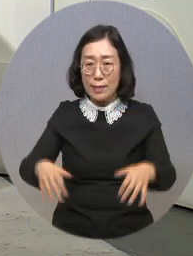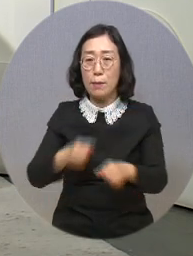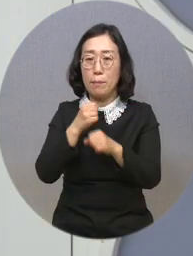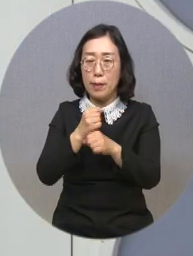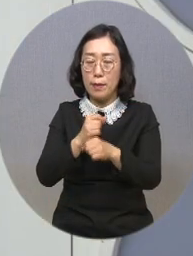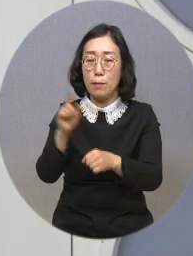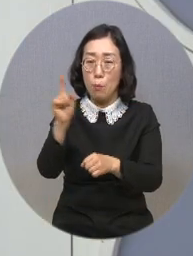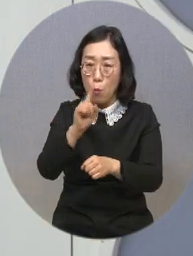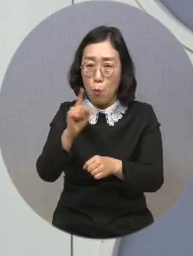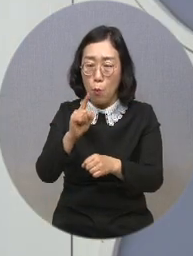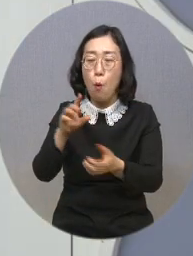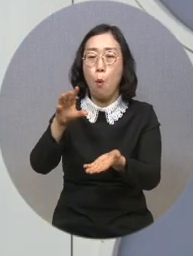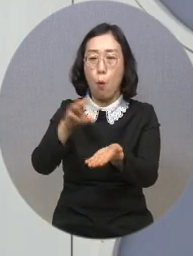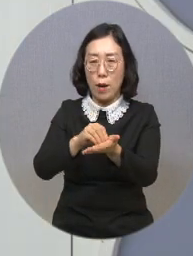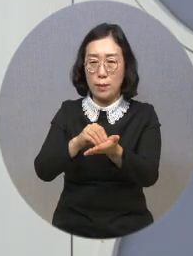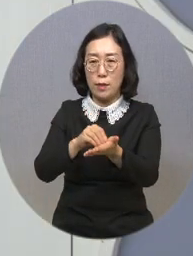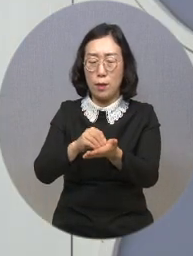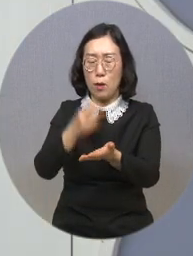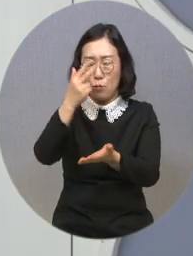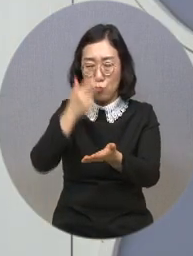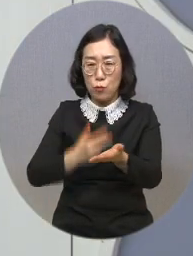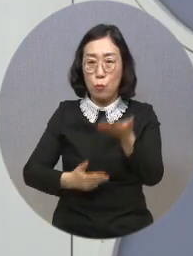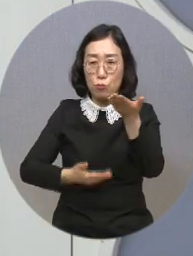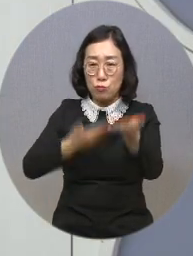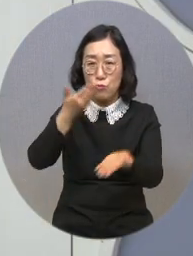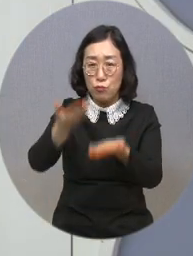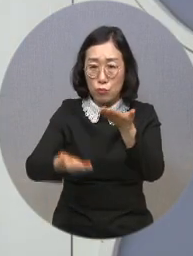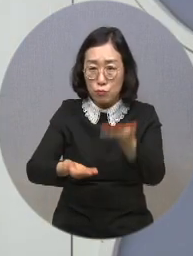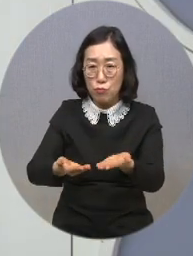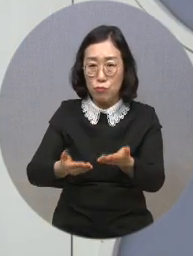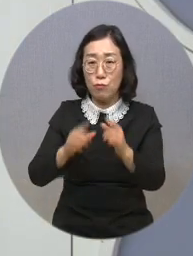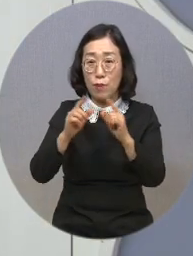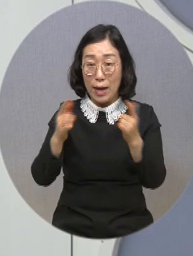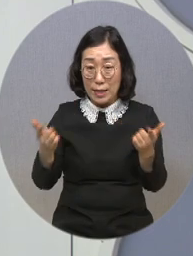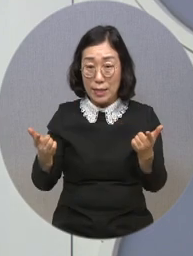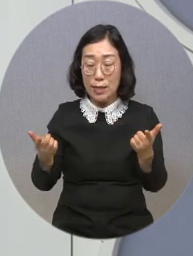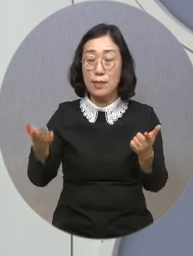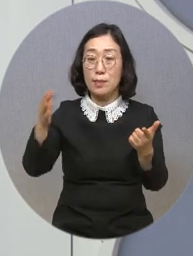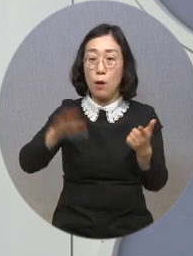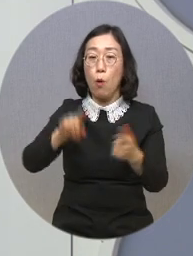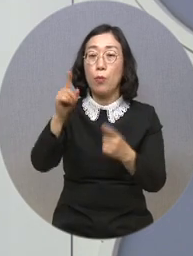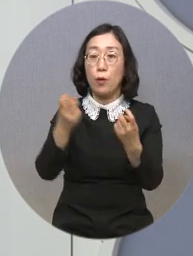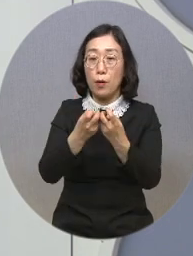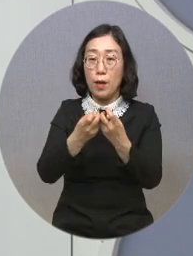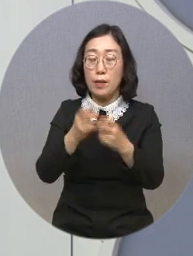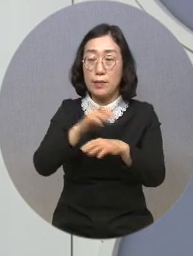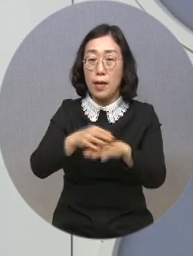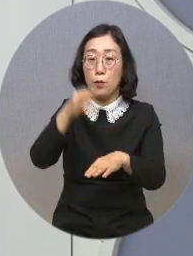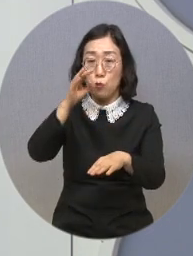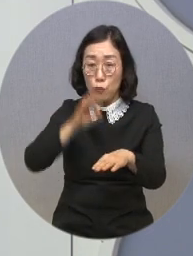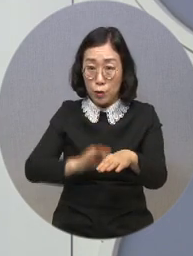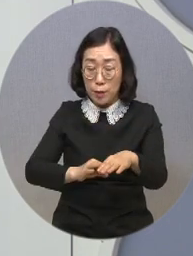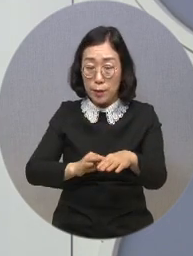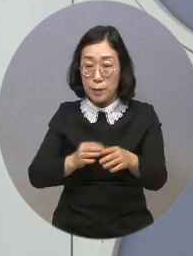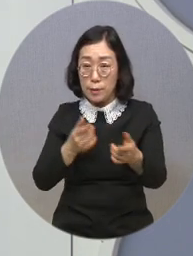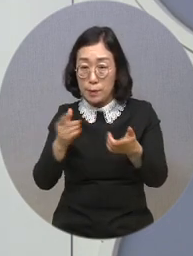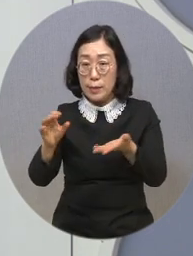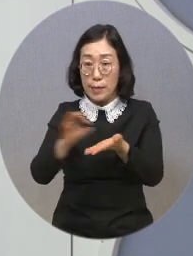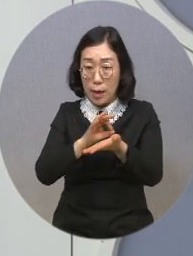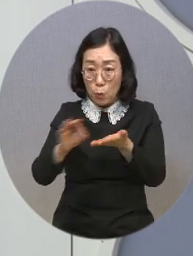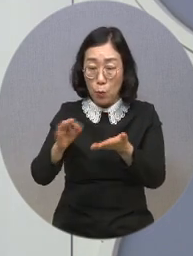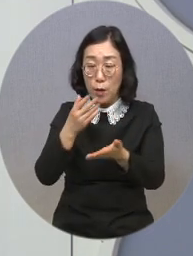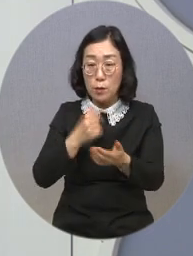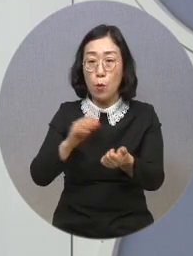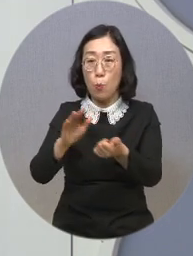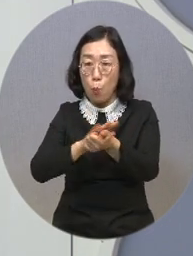그래서 섣부르게 뭐 무조건 퍼주기식의 복지를 할 수는 없는 것이고 어떻게 효율적인 복지를 하느냐 하는 것에 대한